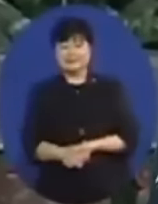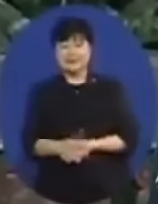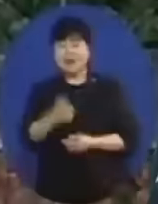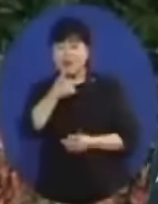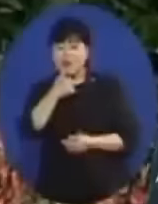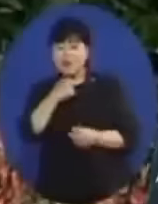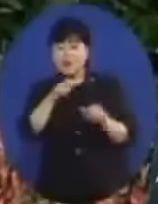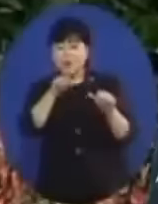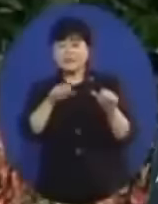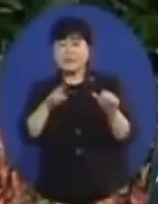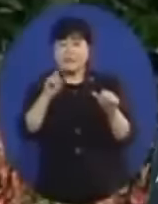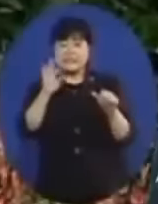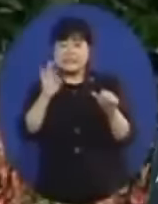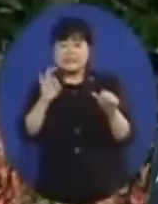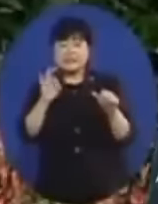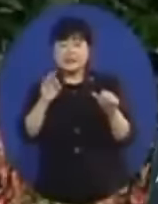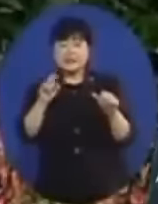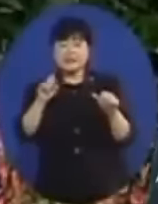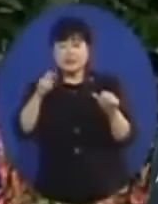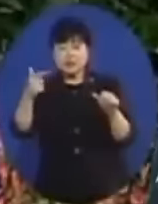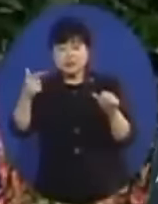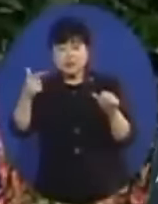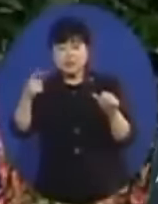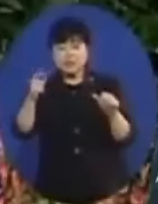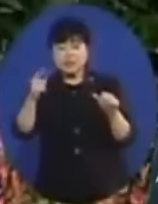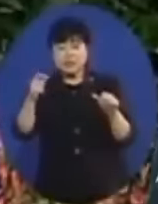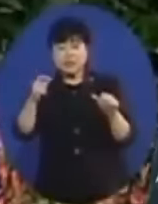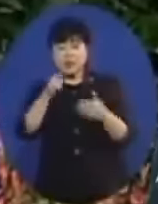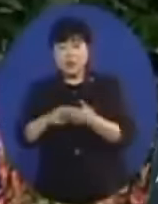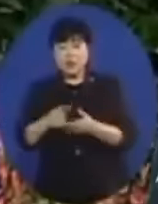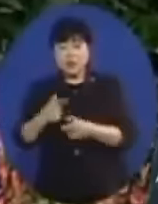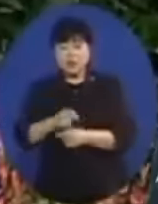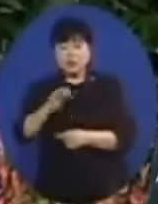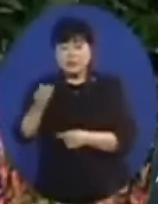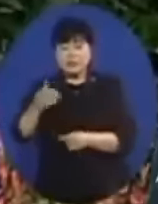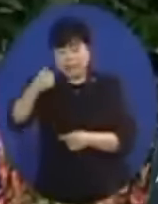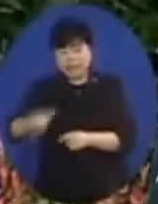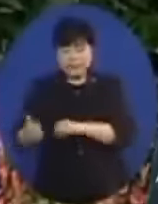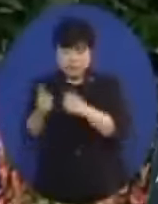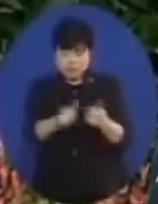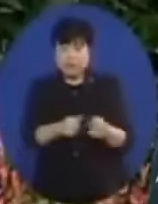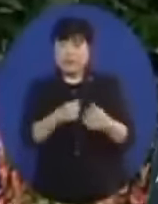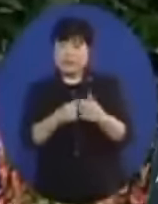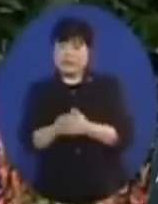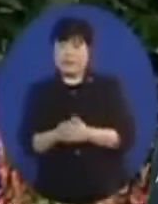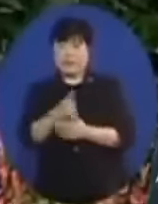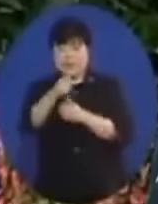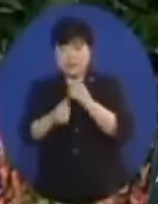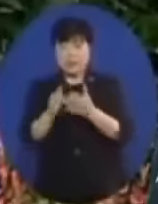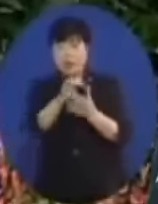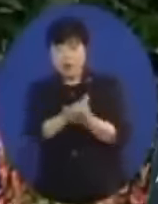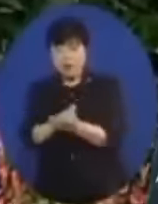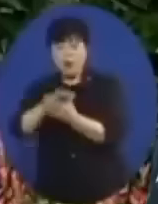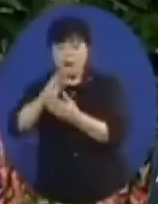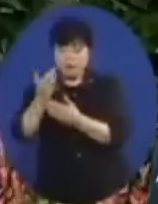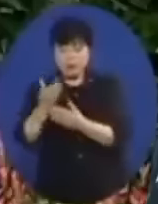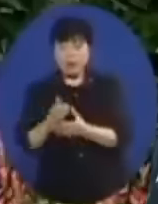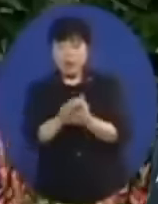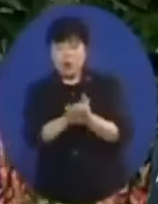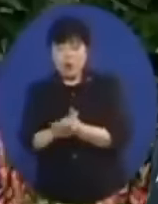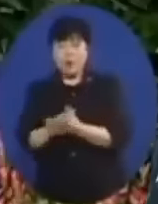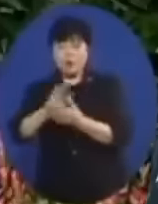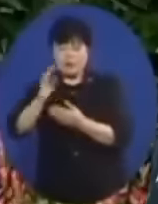로마서 5장 10절로 11절에 곧 우리가 원수 되었을 때 그의 아들의 죽으심으로 말미암아 하나님과 화목하게